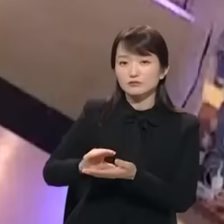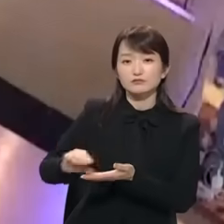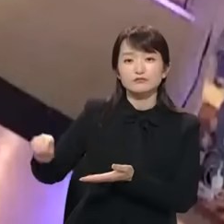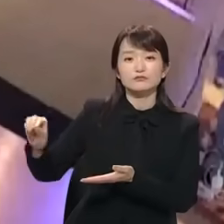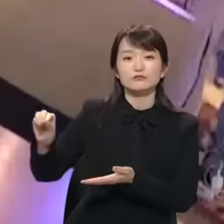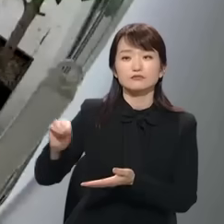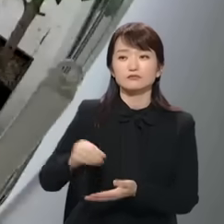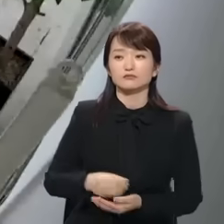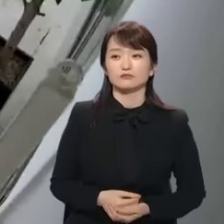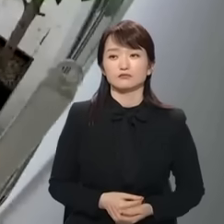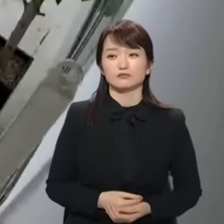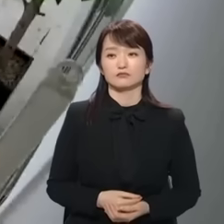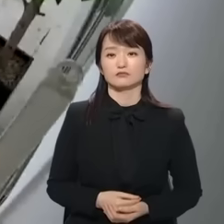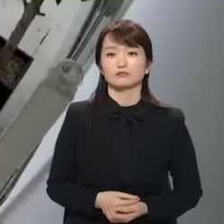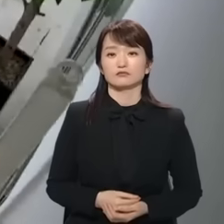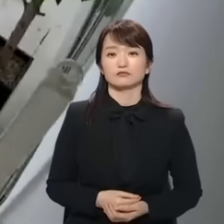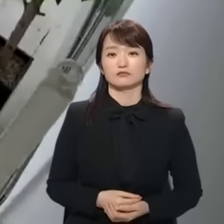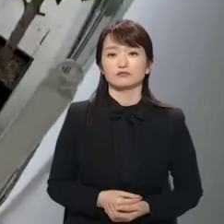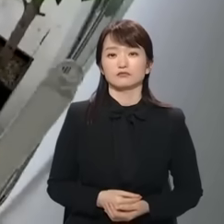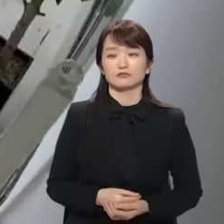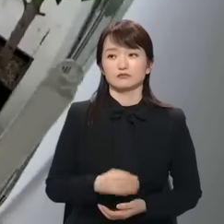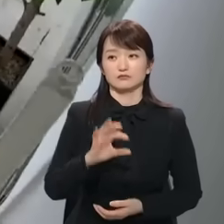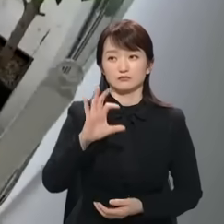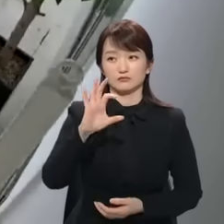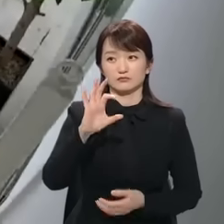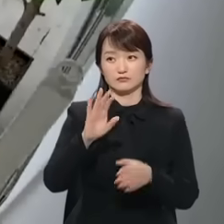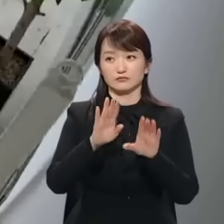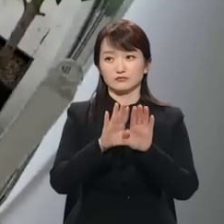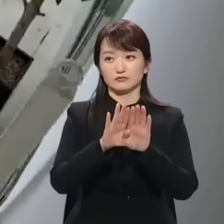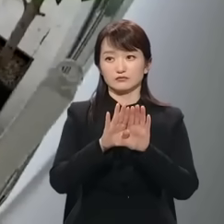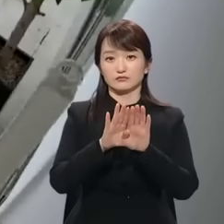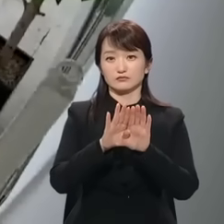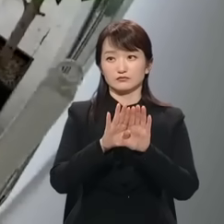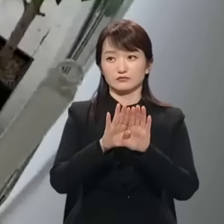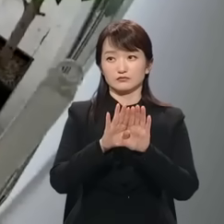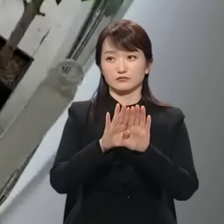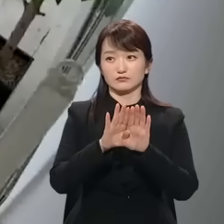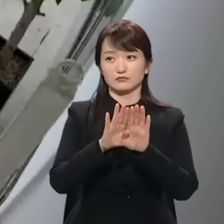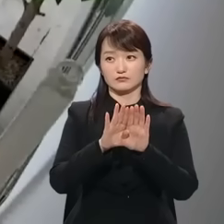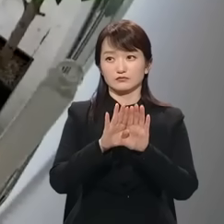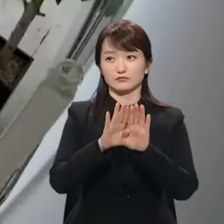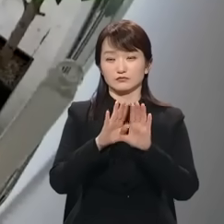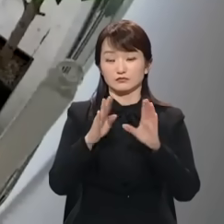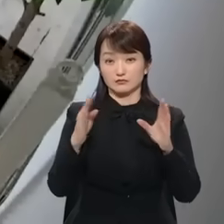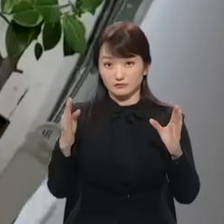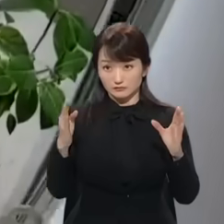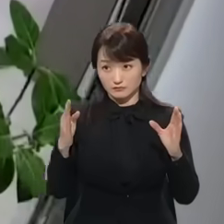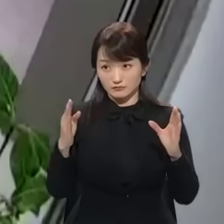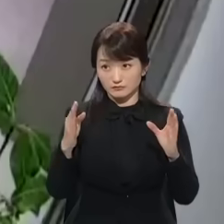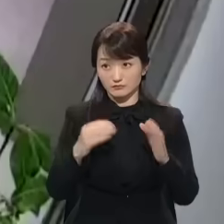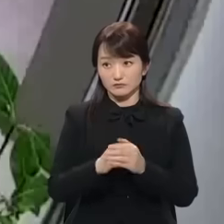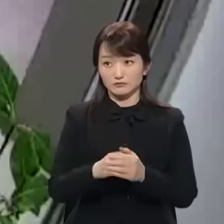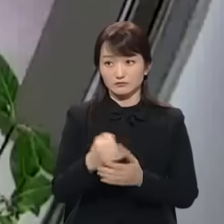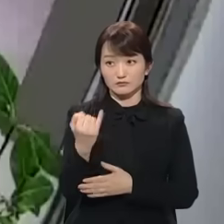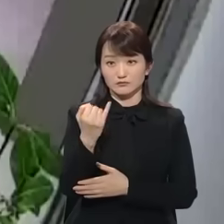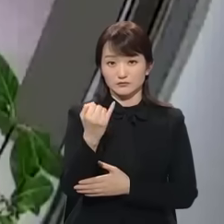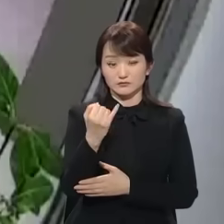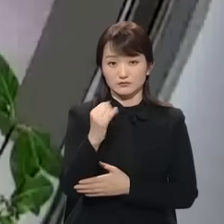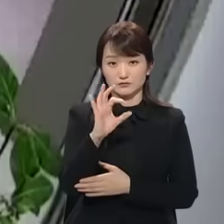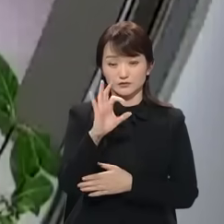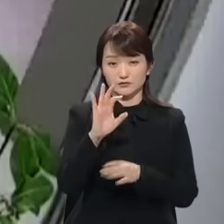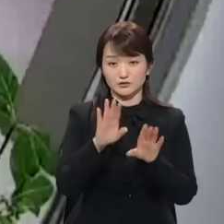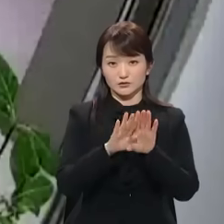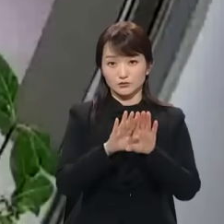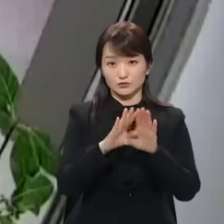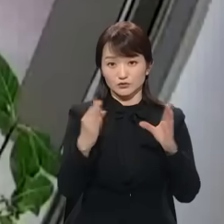쑥 나갑니다 잠시 후 화장실 문이 또 지나가자 화장실문 열립니다 여자 장실 문 열리고